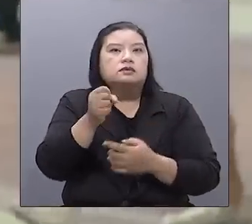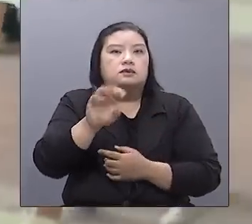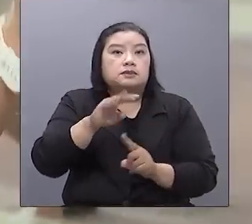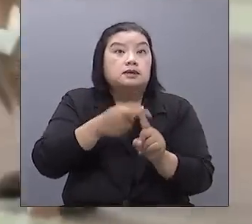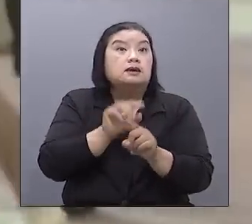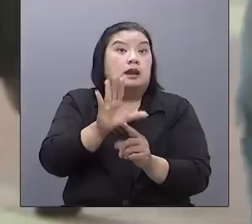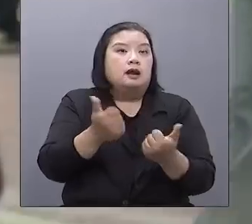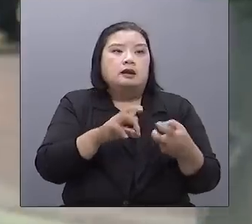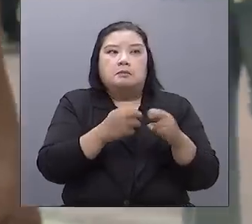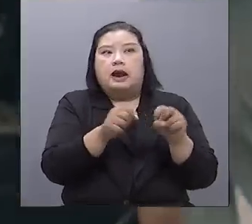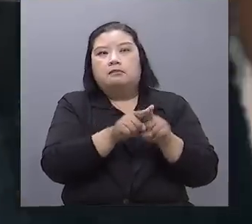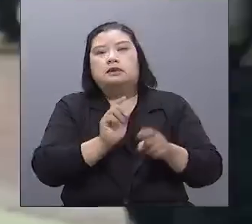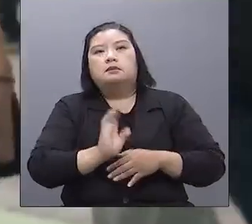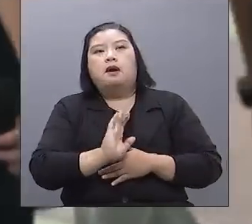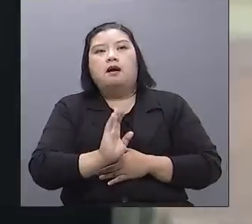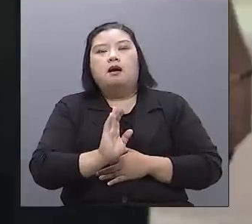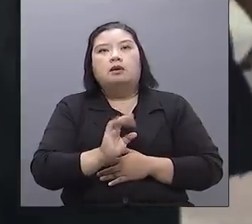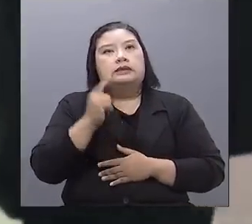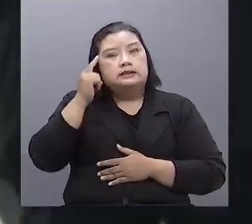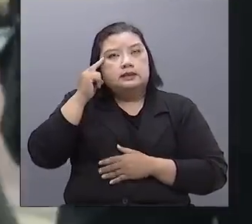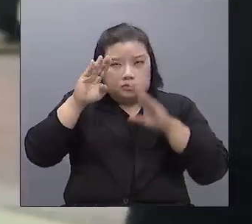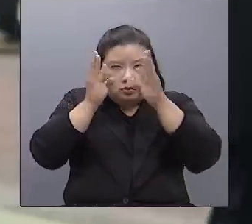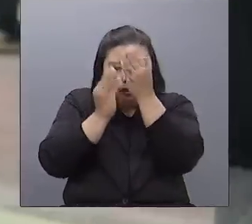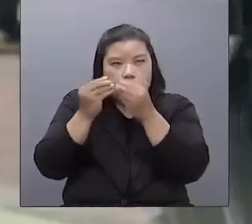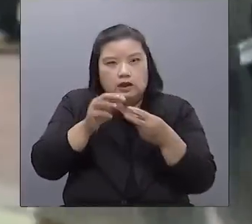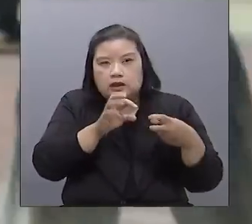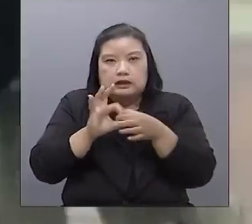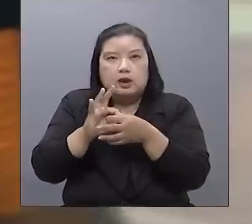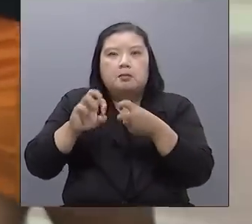นี้ไม่ให้เกิดปัญหานี้เกิดขึ้นซึ่งก็ถือว่าเป็นบทเรียนที่ต้องนำไปแก้ไขปรับปรุงกันต่อไปค่ะ